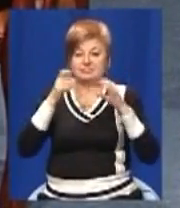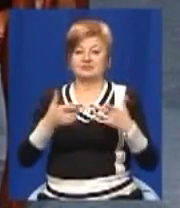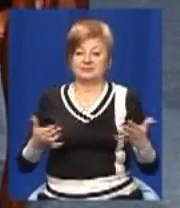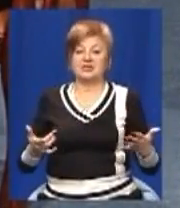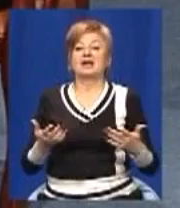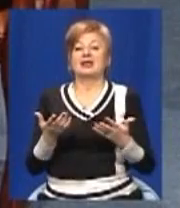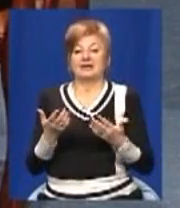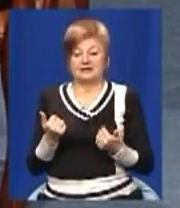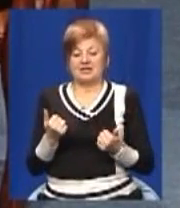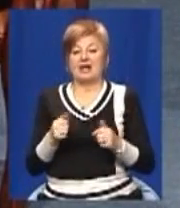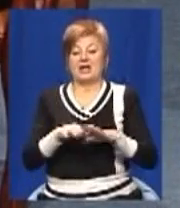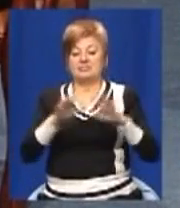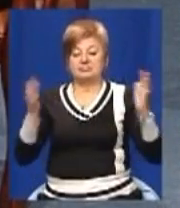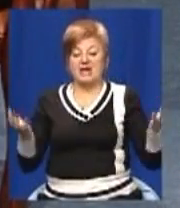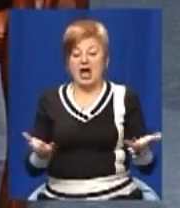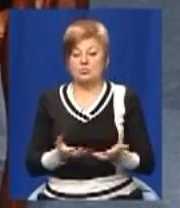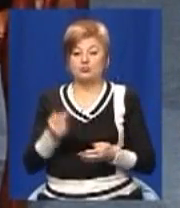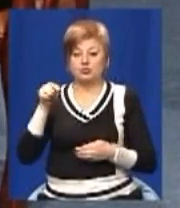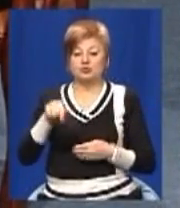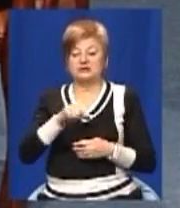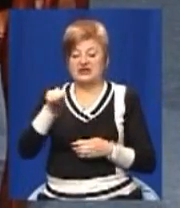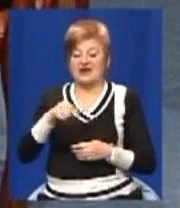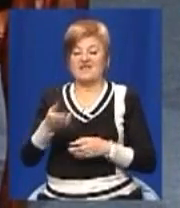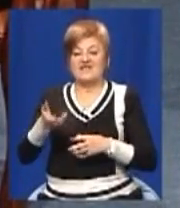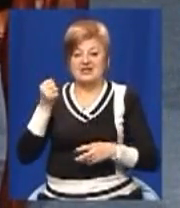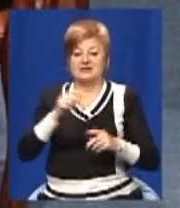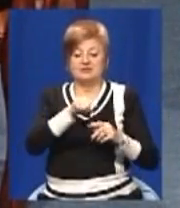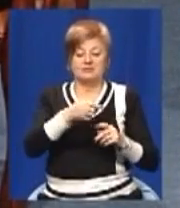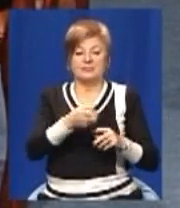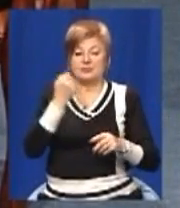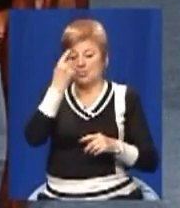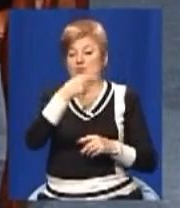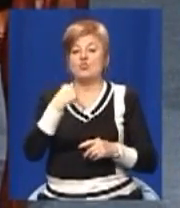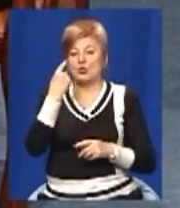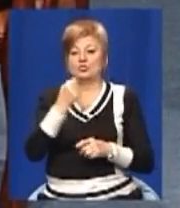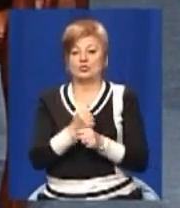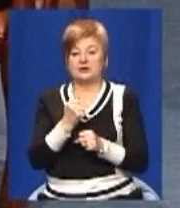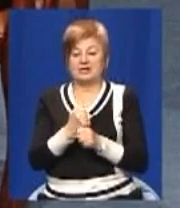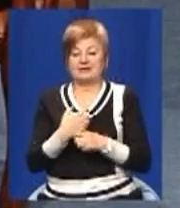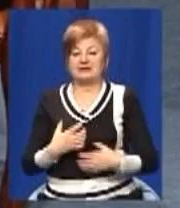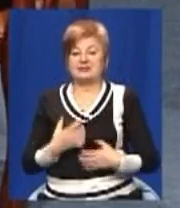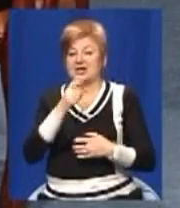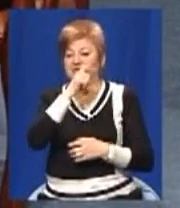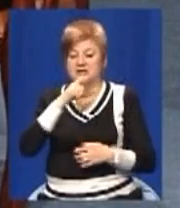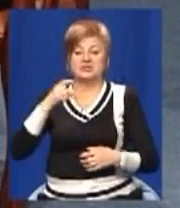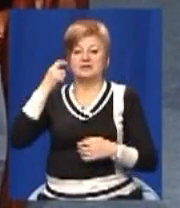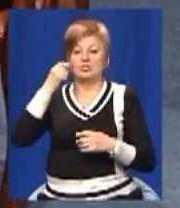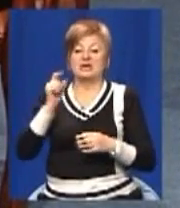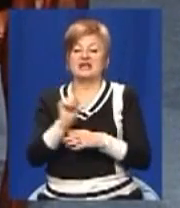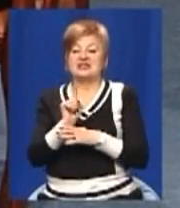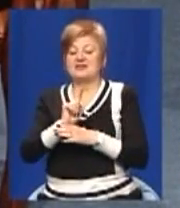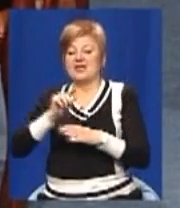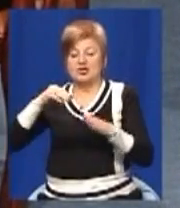Так, це такий, власне, гарбуз, у якому вирізається така от мордочка страхітлива, туди вставляється свічка,